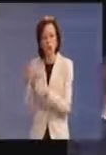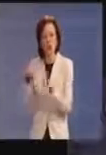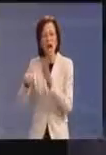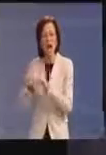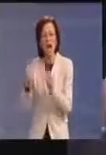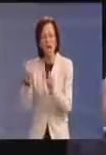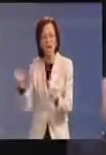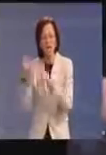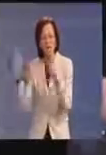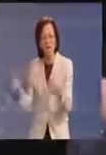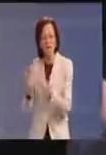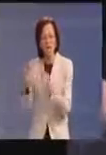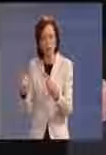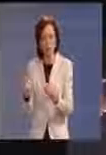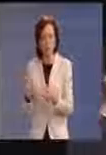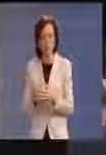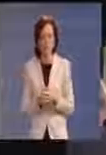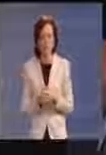Sache.